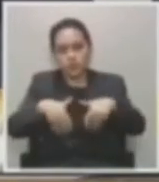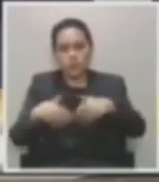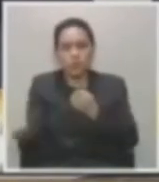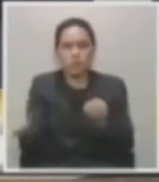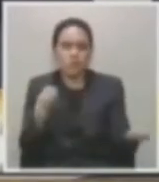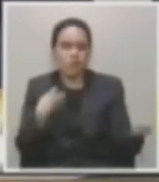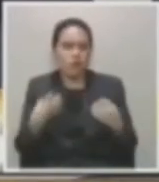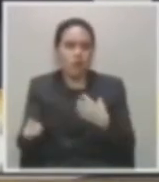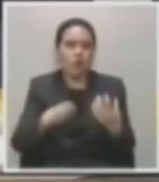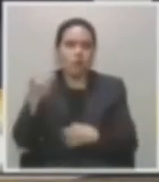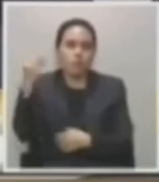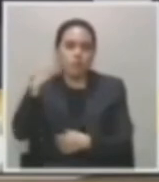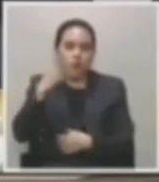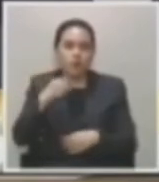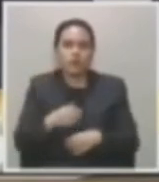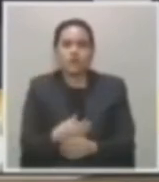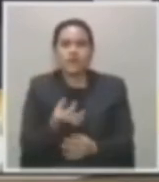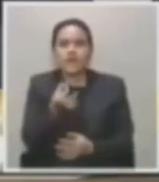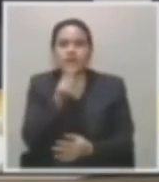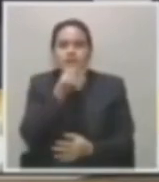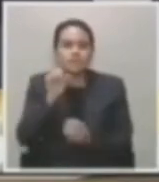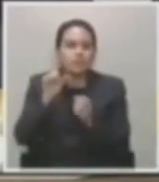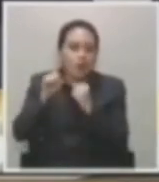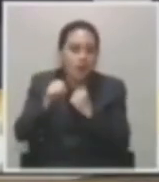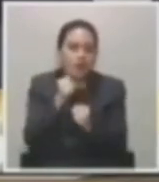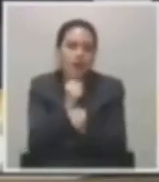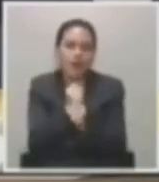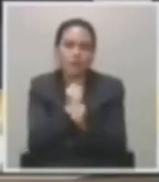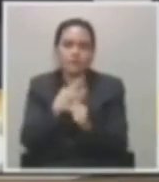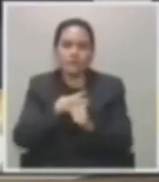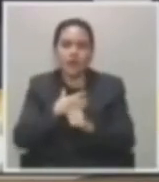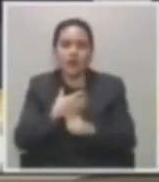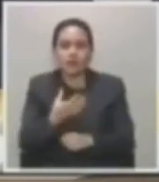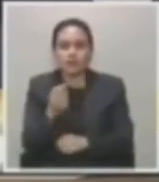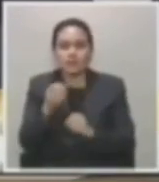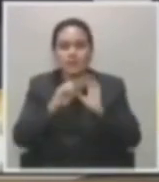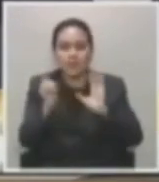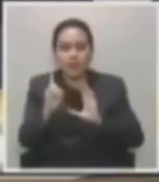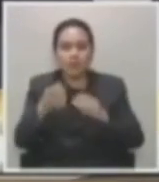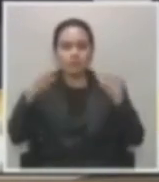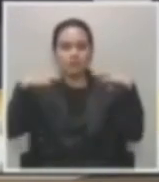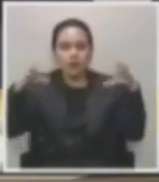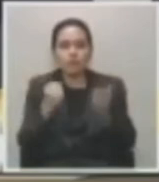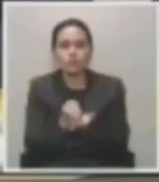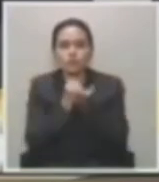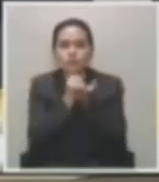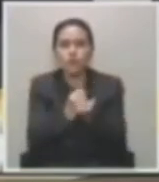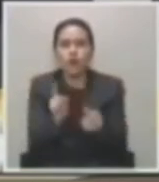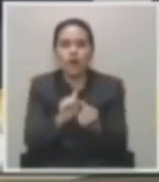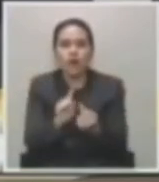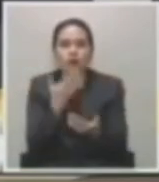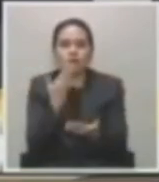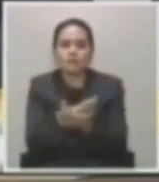ยนั้นต้องการทราบนะครับความชัดเจนในเรื่องที่รัฐบาลจะช่วยอย่างไรให้ราคาอ้อยนะครับ